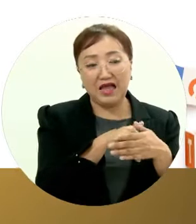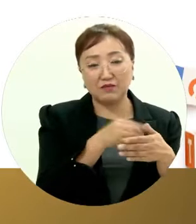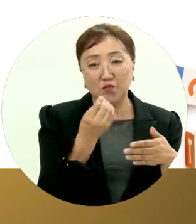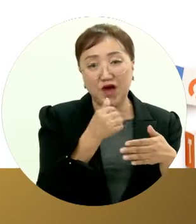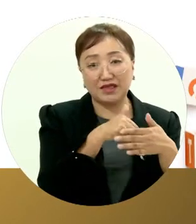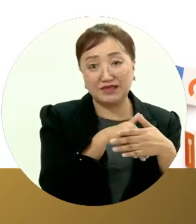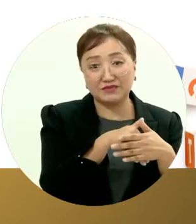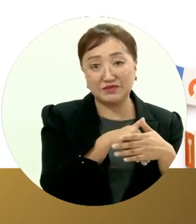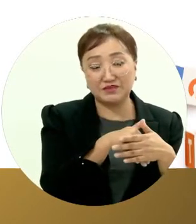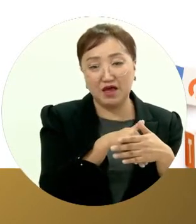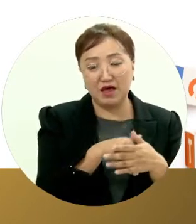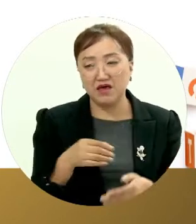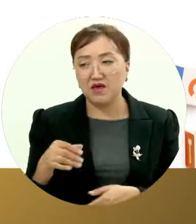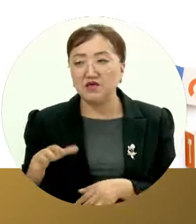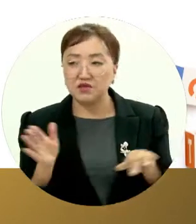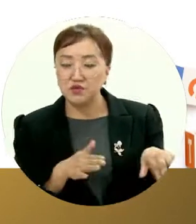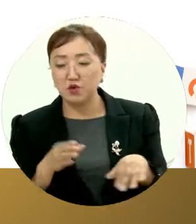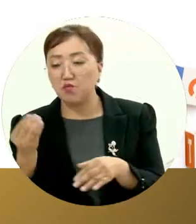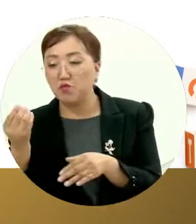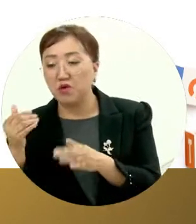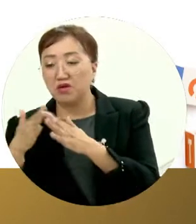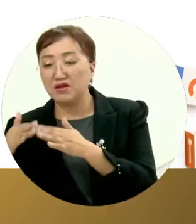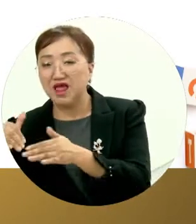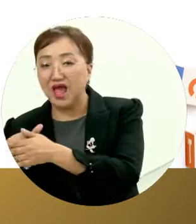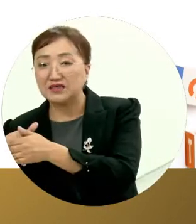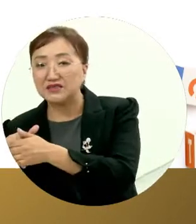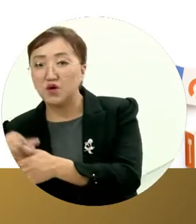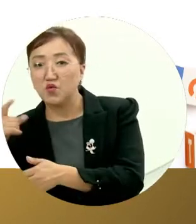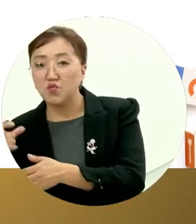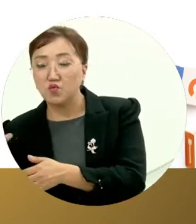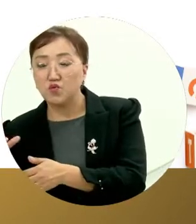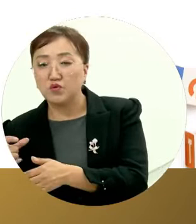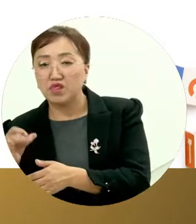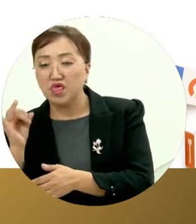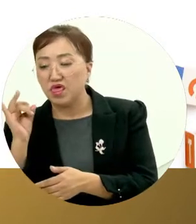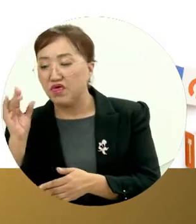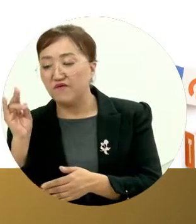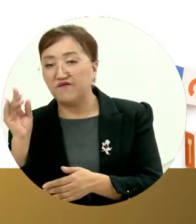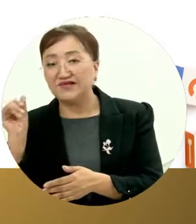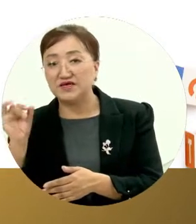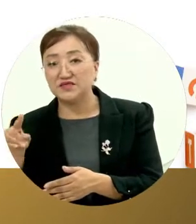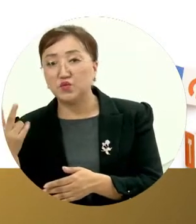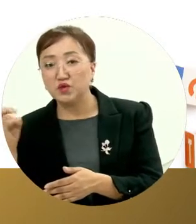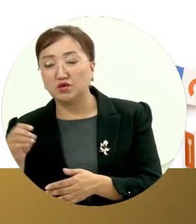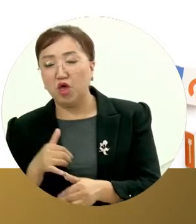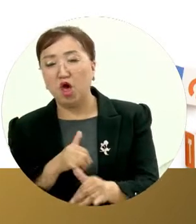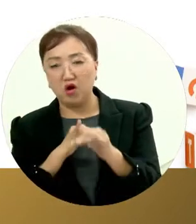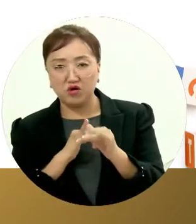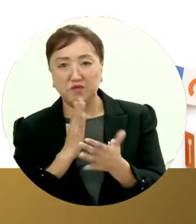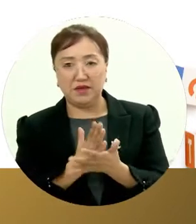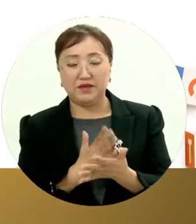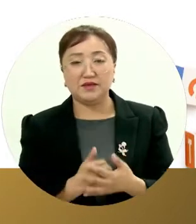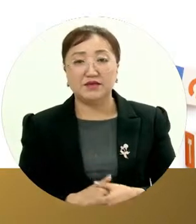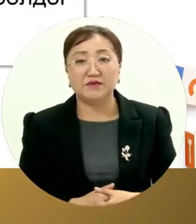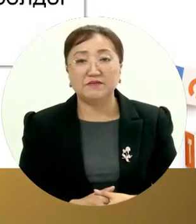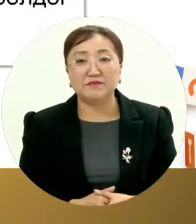хадгаламжтай мөнгөө бэлнээр ингээ гэртээ хадгалаад идэг хүмүүс энэ инфляцинд маш их өртдөг байж байгаа.